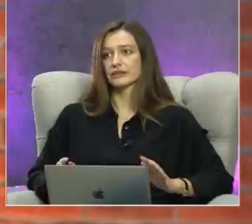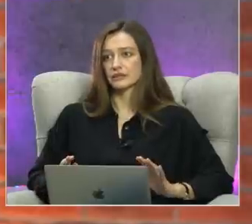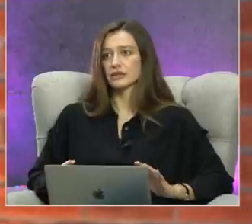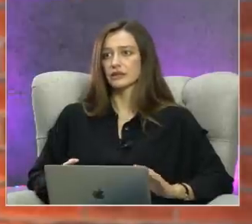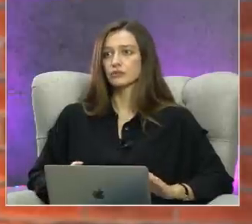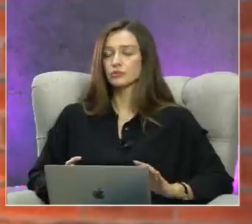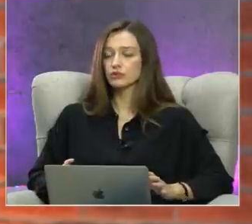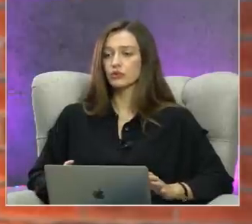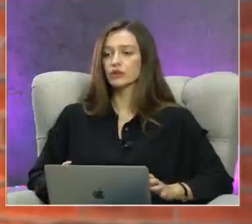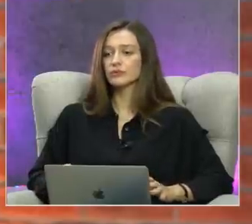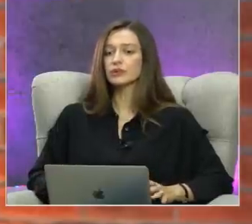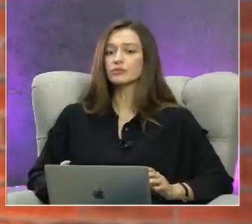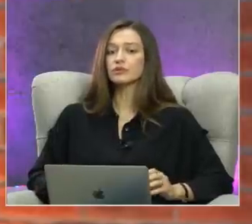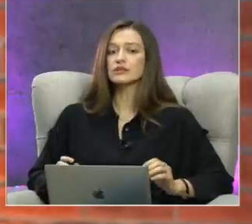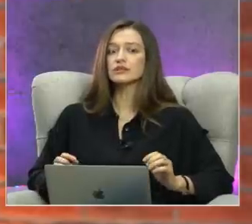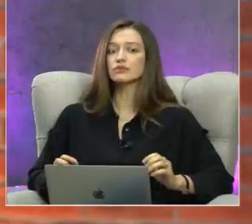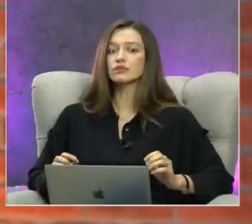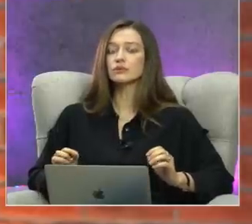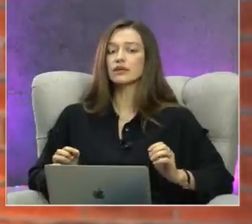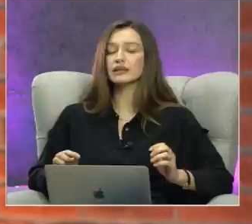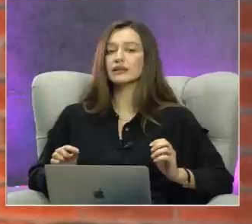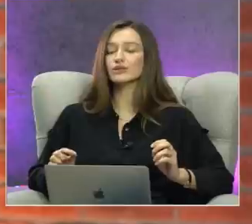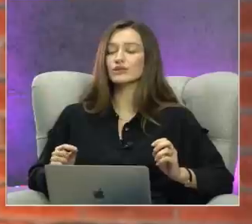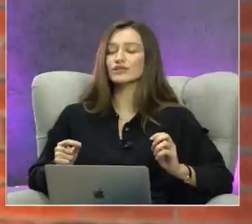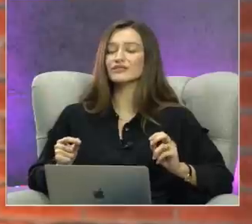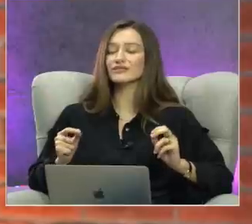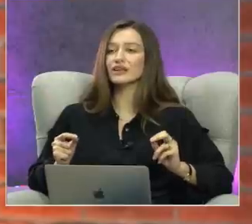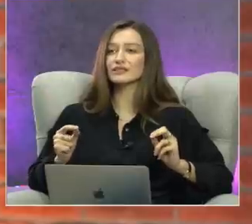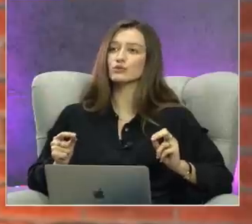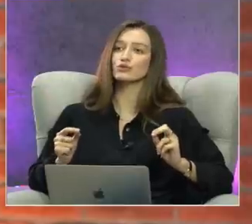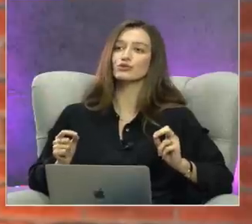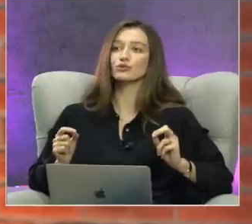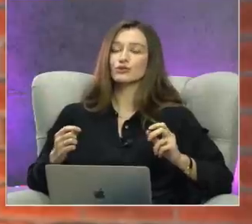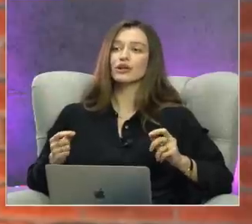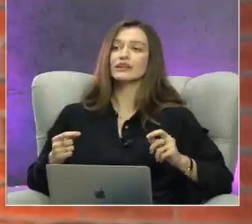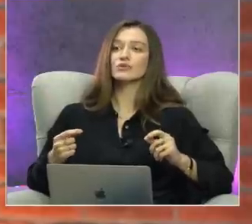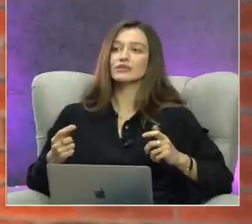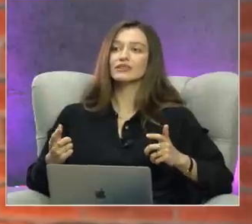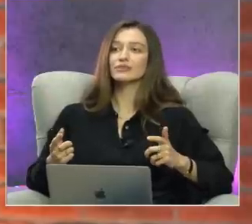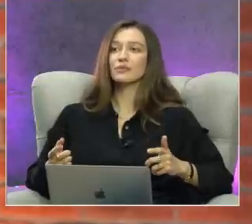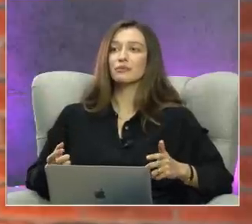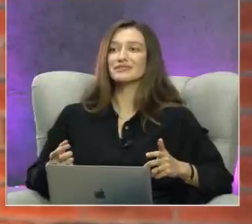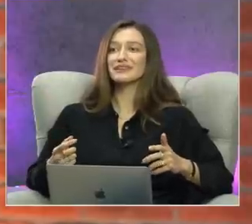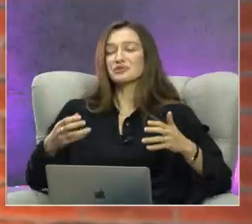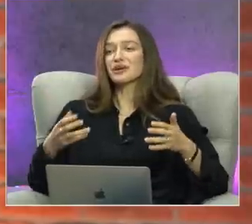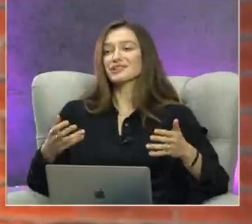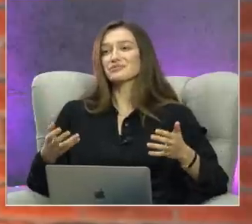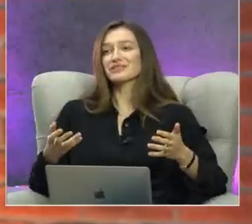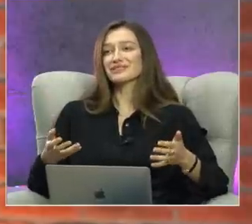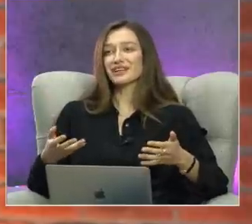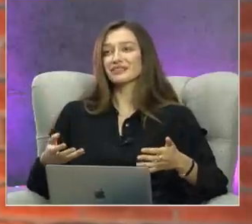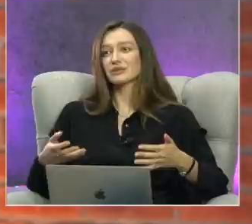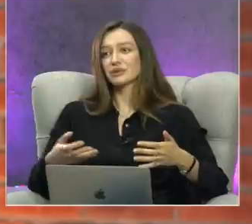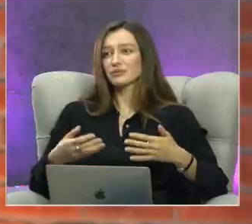bulmaya gideriz. Hani bu bir yöntemdir ama burada aslında vurgulamak gereken en güzel şey siz verdiniz. O sorunu sorarken önce tanımlamak. Mesela çok